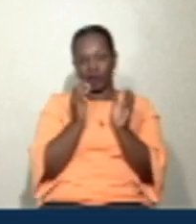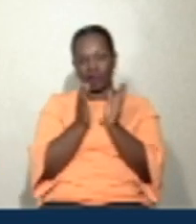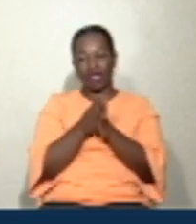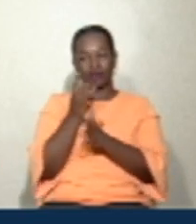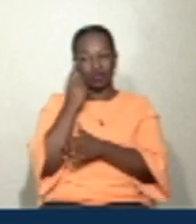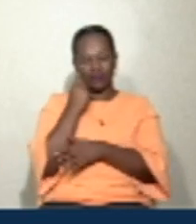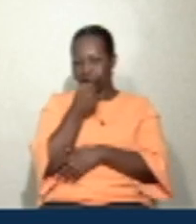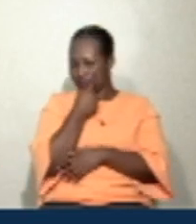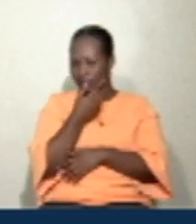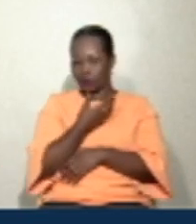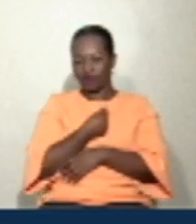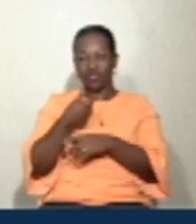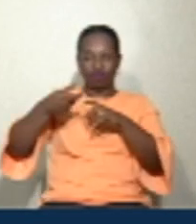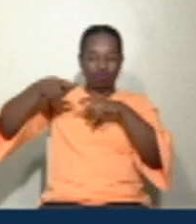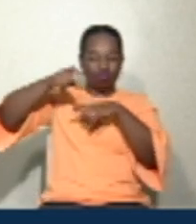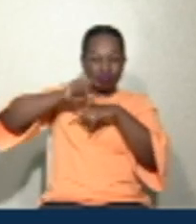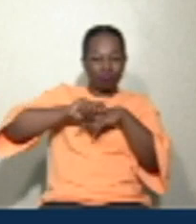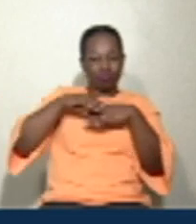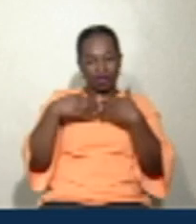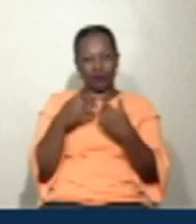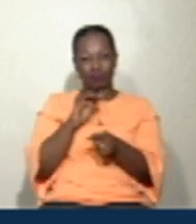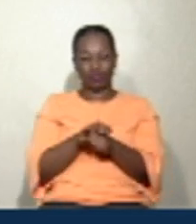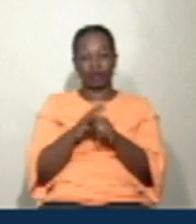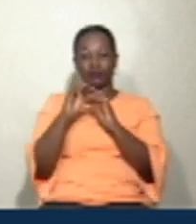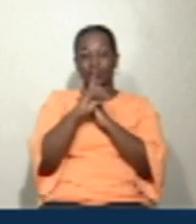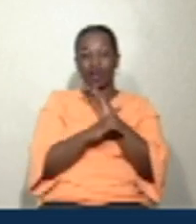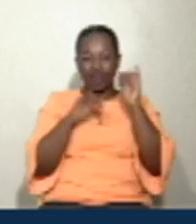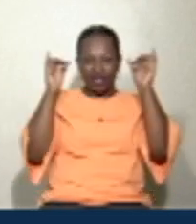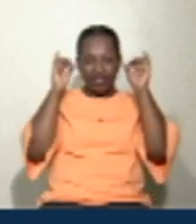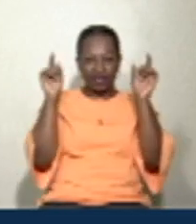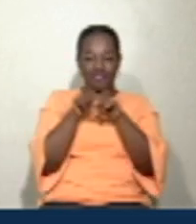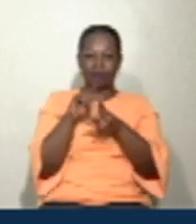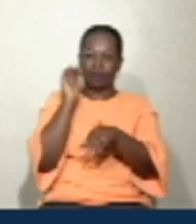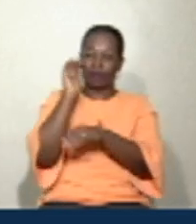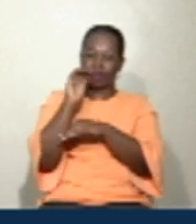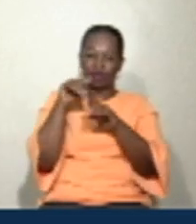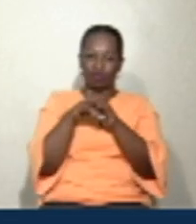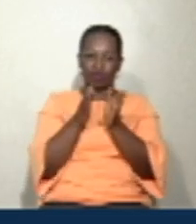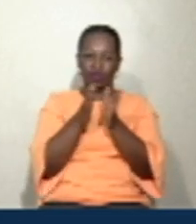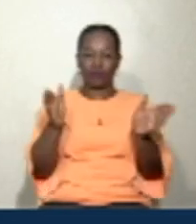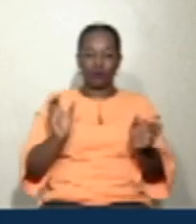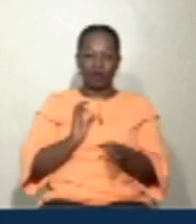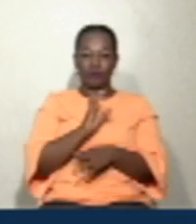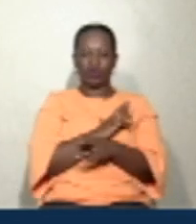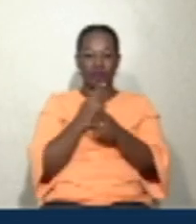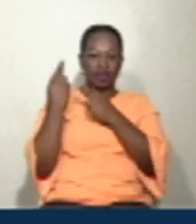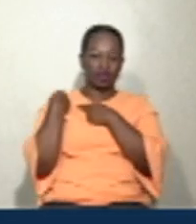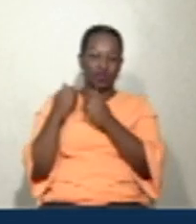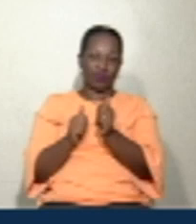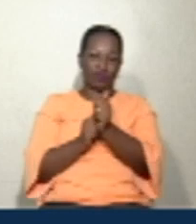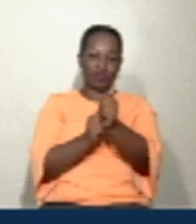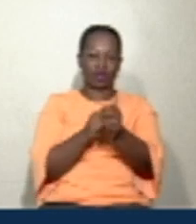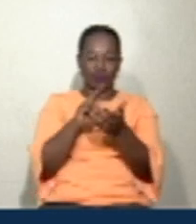dushyirayo rikiyongera cyangwa akaba menshi. Akarere ka Nyagatare nako kabarijwe mu ruhame na komisiyo ishinzwe gukurikirana imikoreshereze